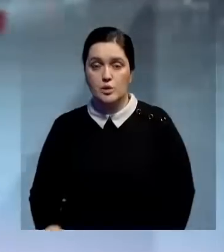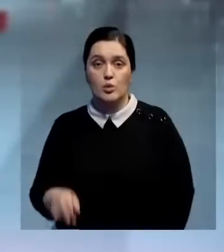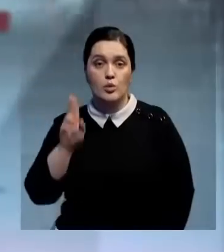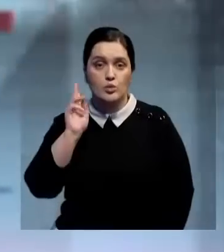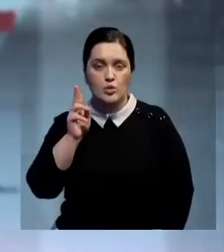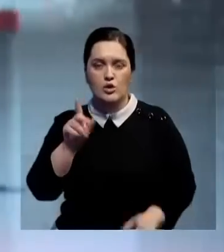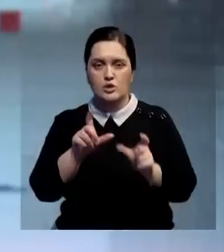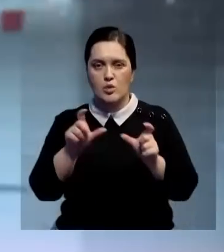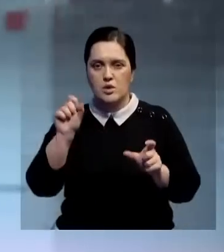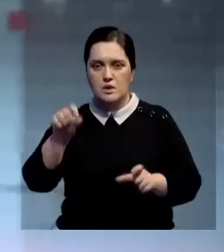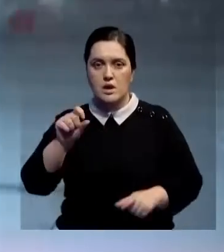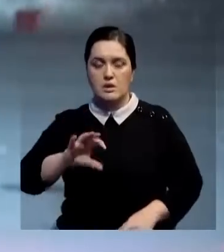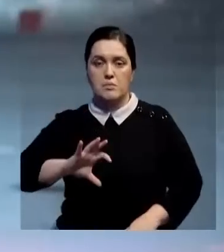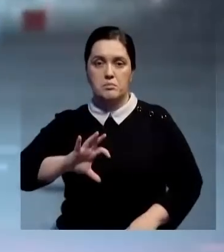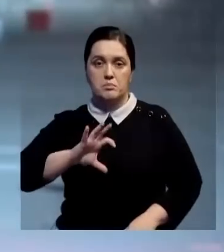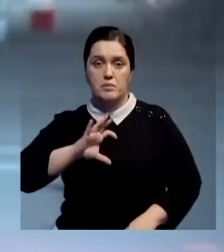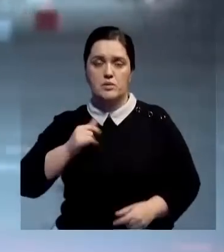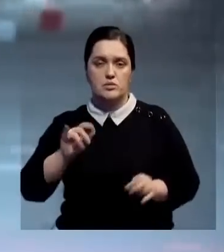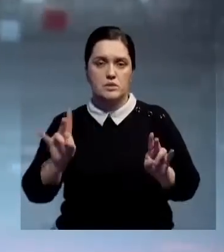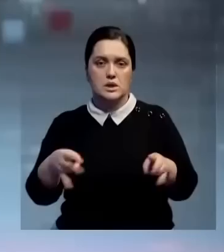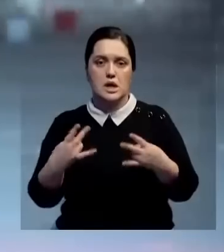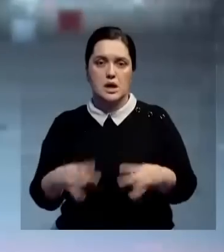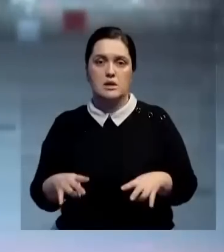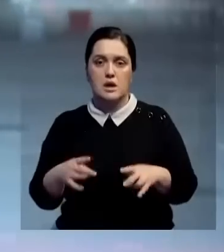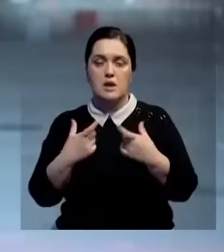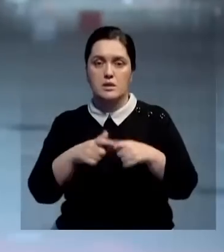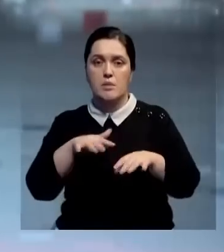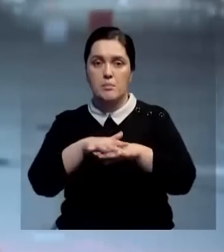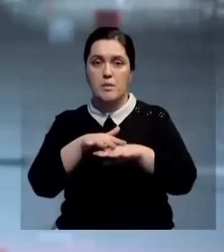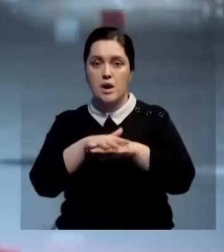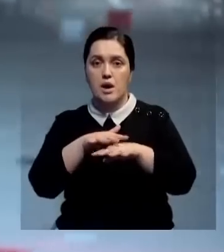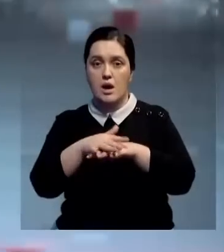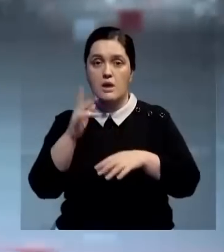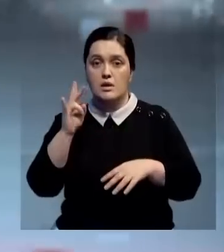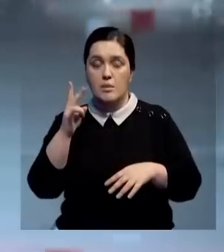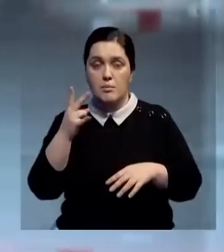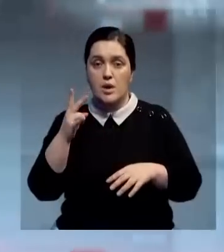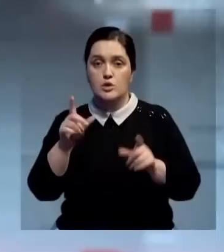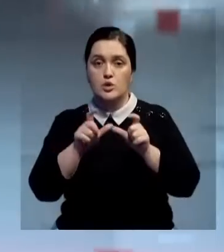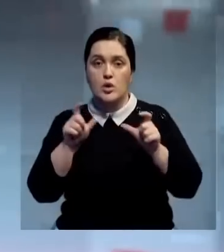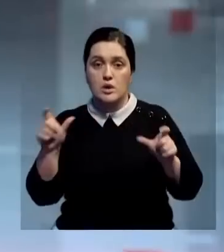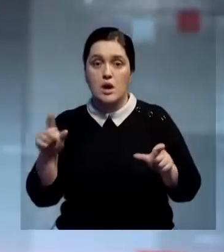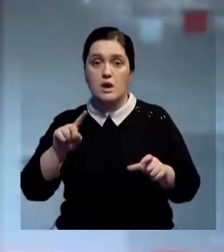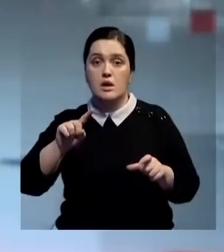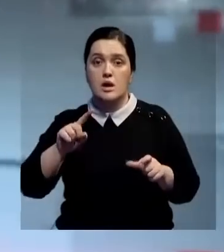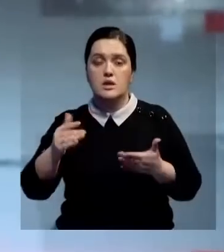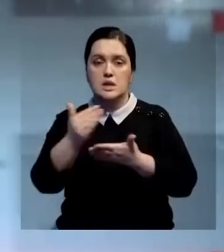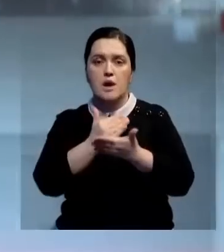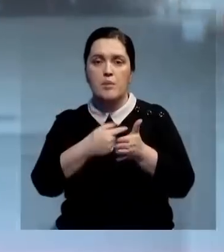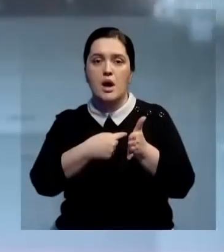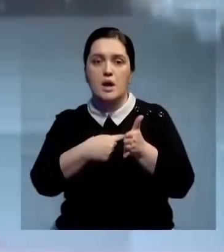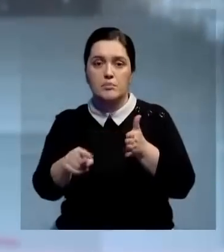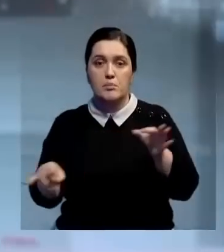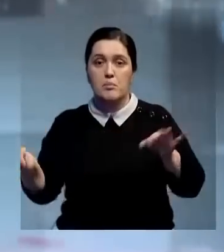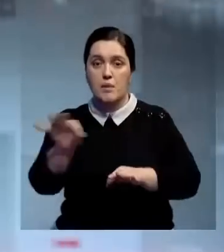Претендентам на знак Алтынбелгі теперь не придется сдавать один из предметов – математику на базе Назарбаев интеллектуальной школы. Это требование собираются